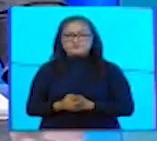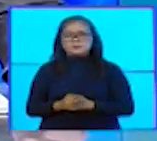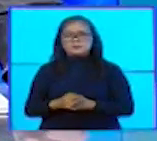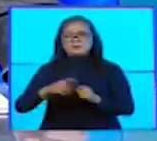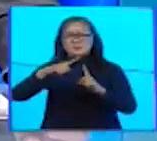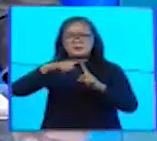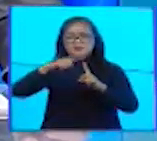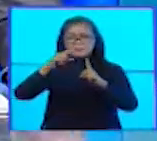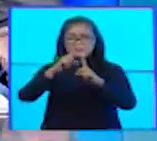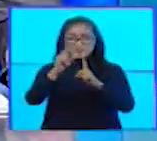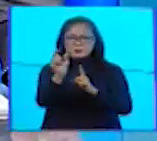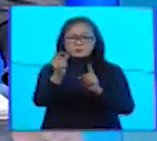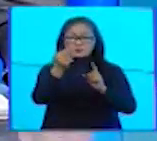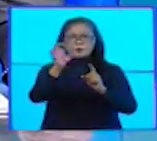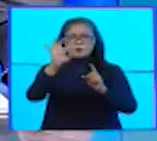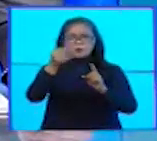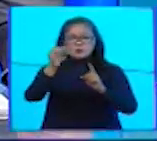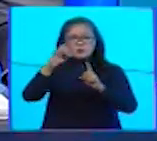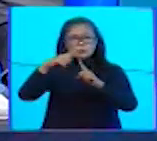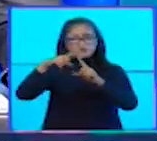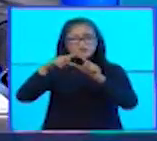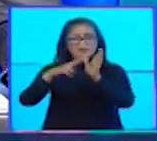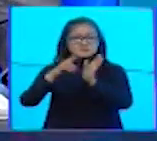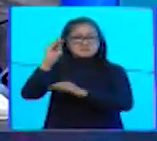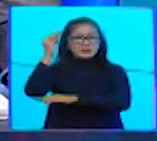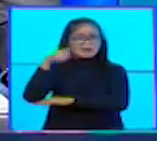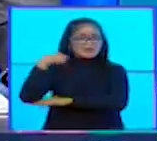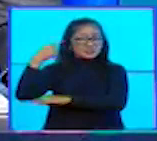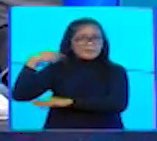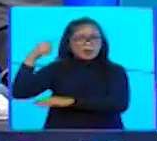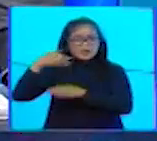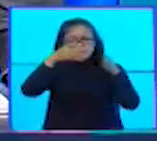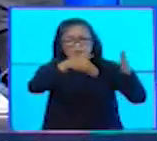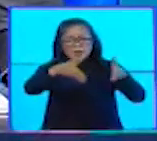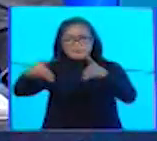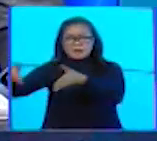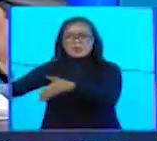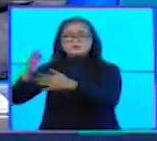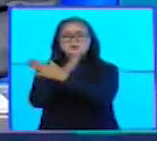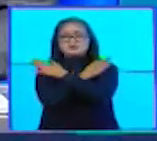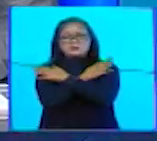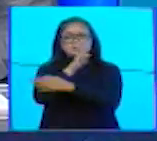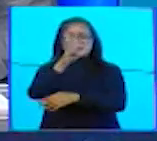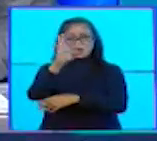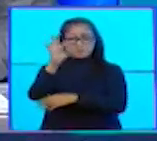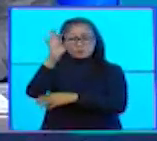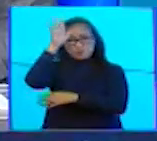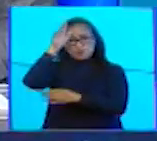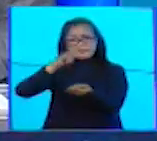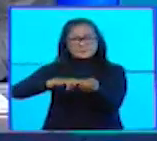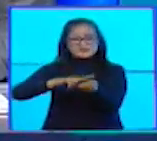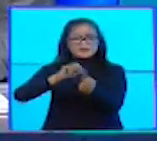TPU Rorotan Jakarta setiap harinya memakamkan sekitar 30 jenazah pasien COVID-19. Lahan di TPU Rorotan